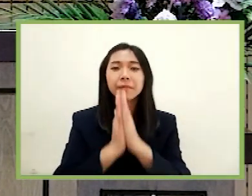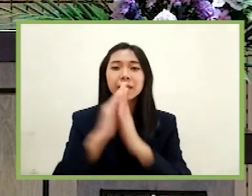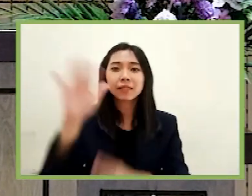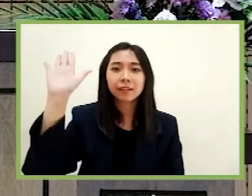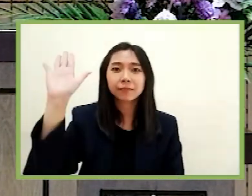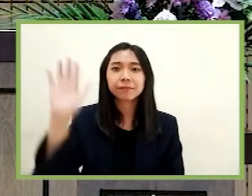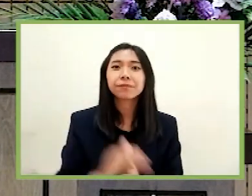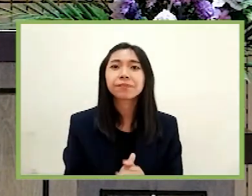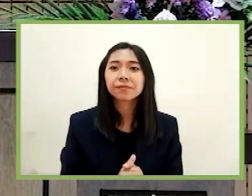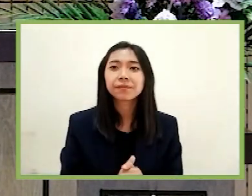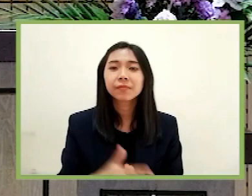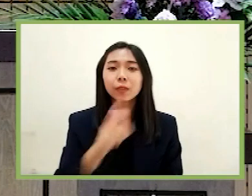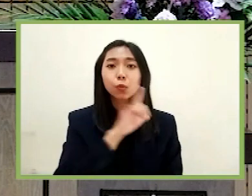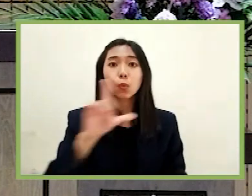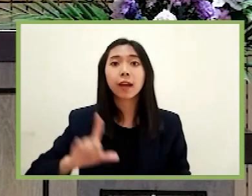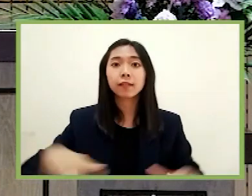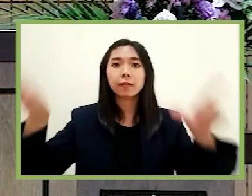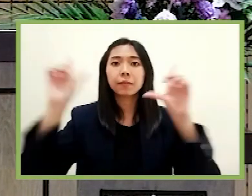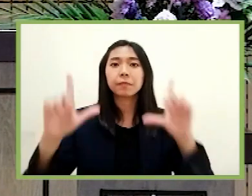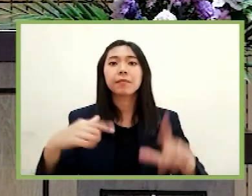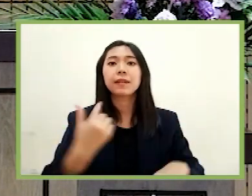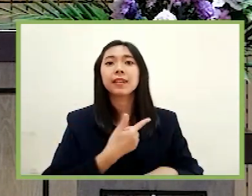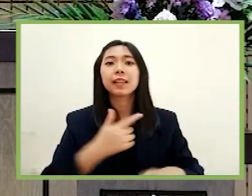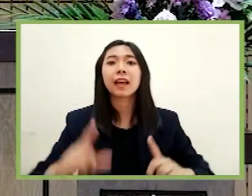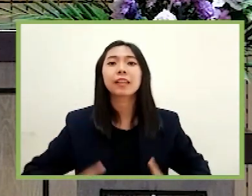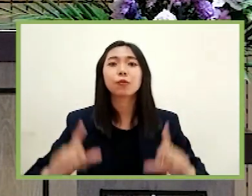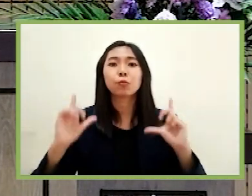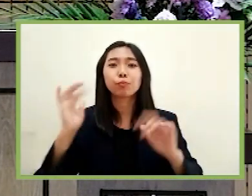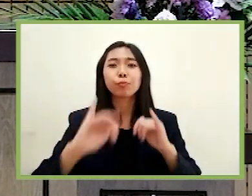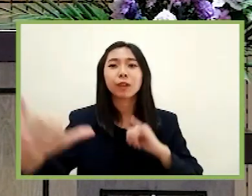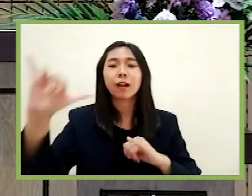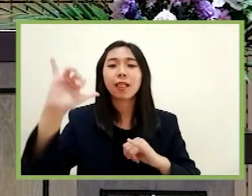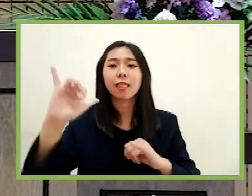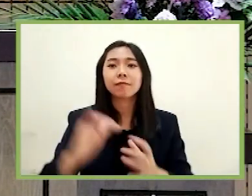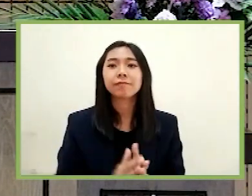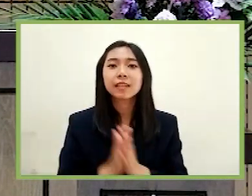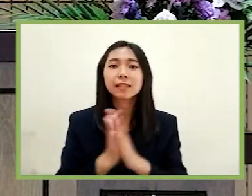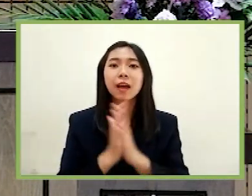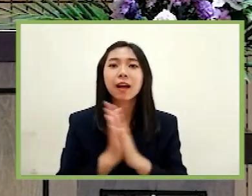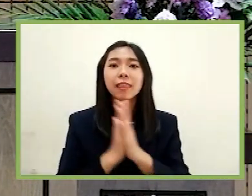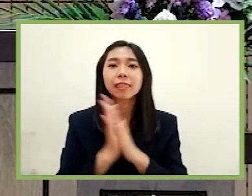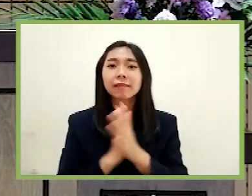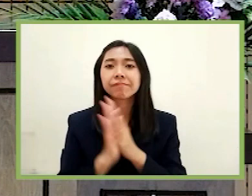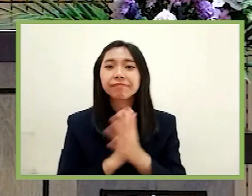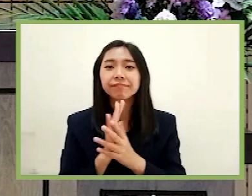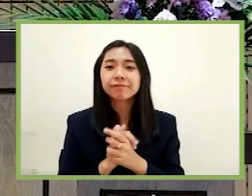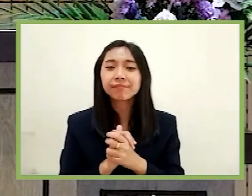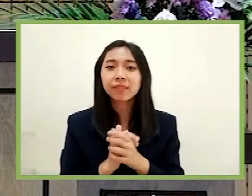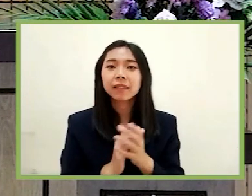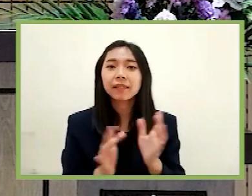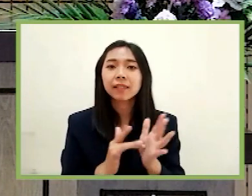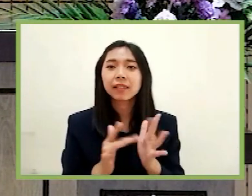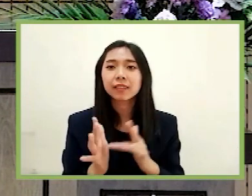dan Tuhan yang memberikan kita Keabadian nilai-nilai yang abadi apa yang Kristus